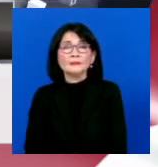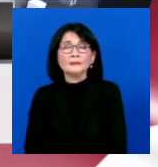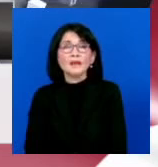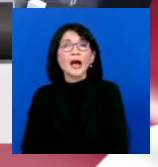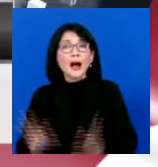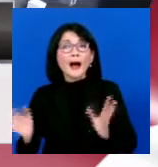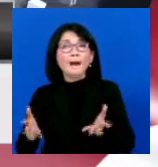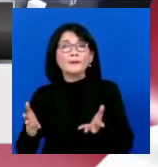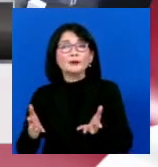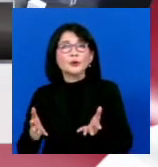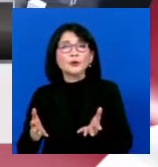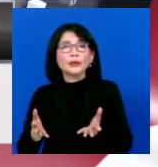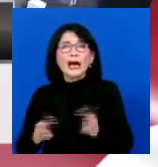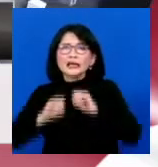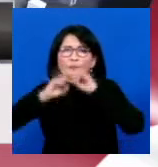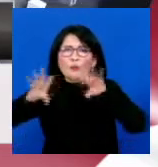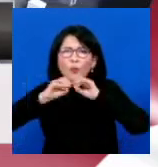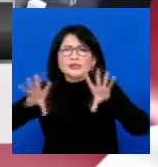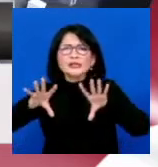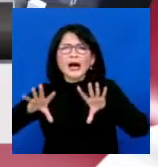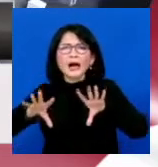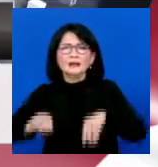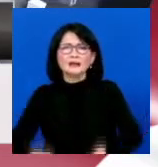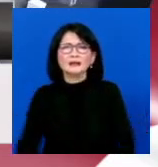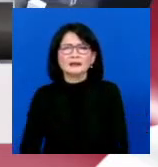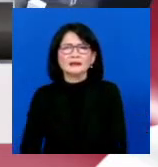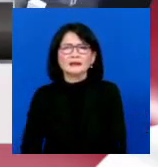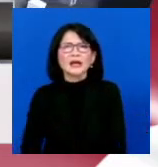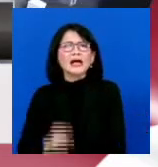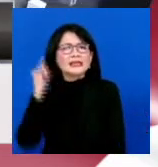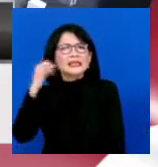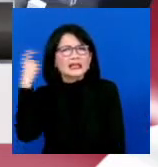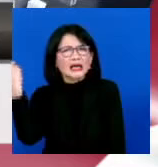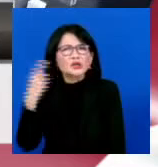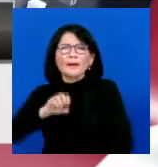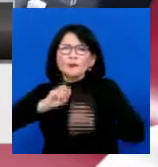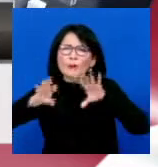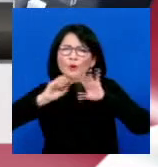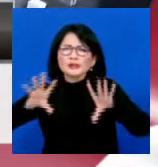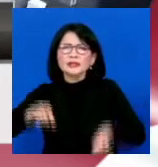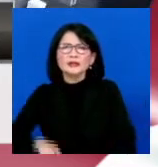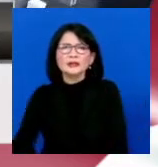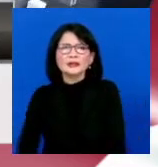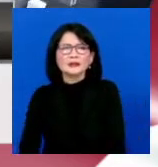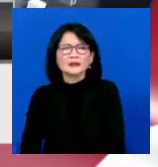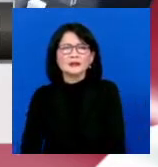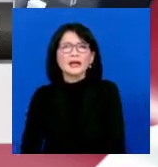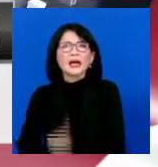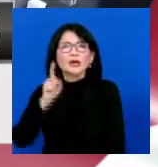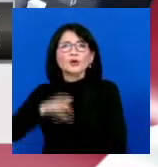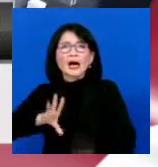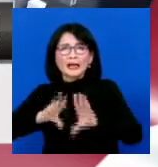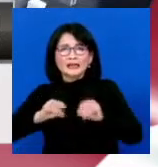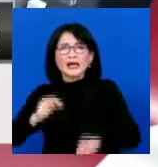diberikan ee dipromosilah dipromosi pada tingkat internasional ini harusnya kerjanya kerja Dinas